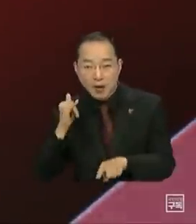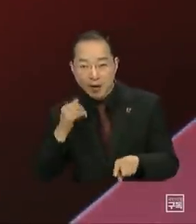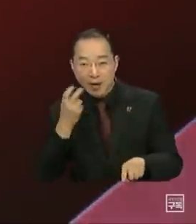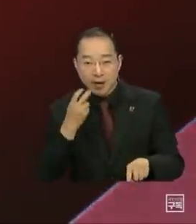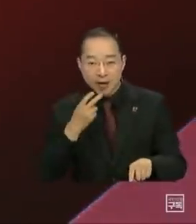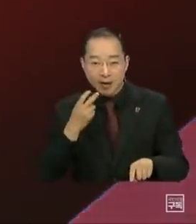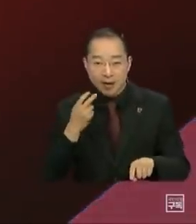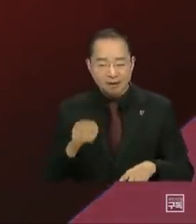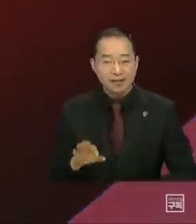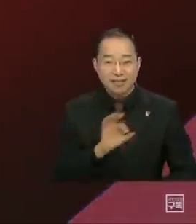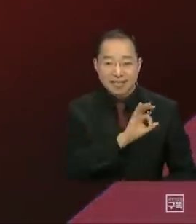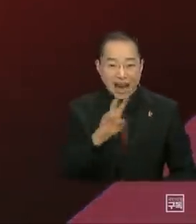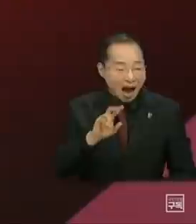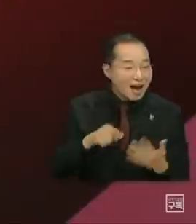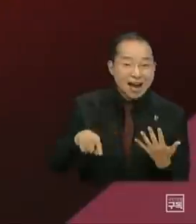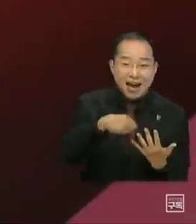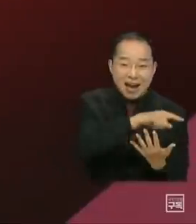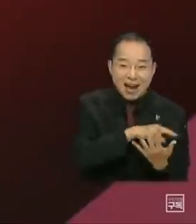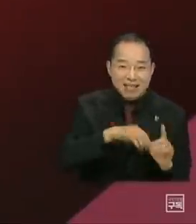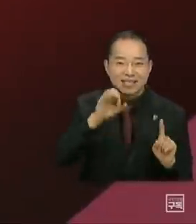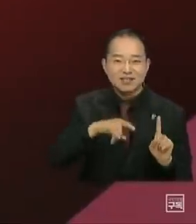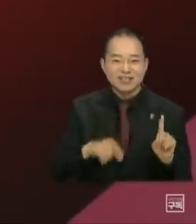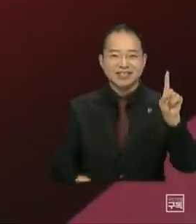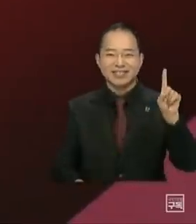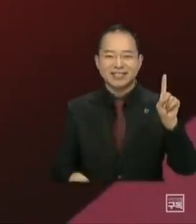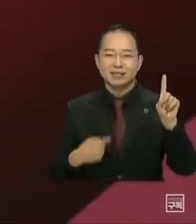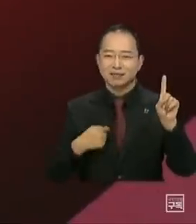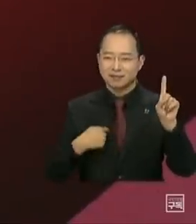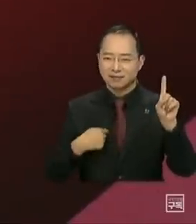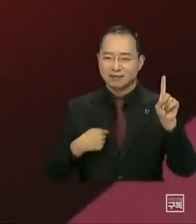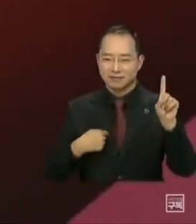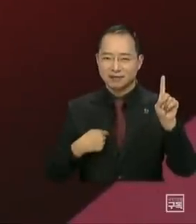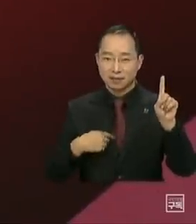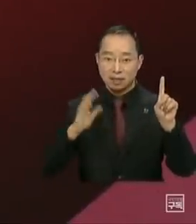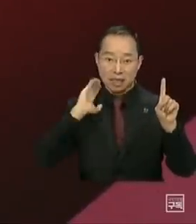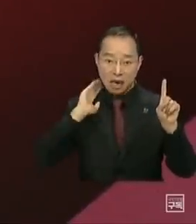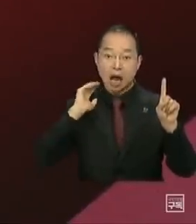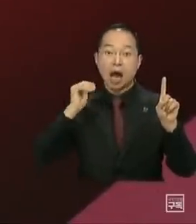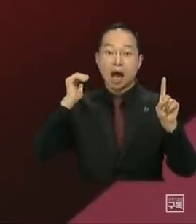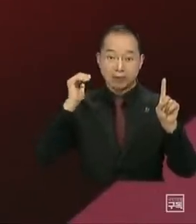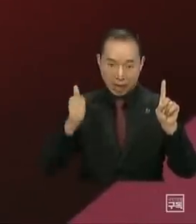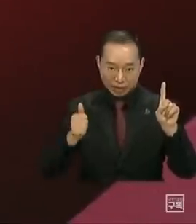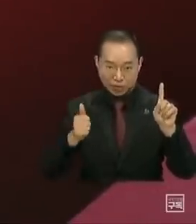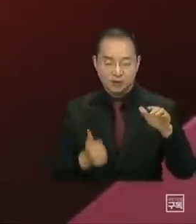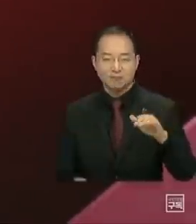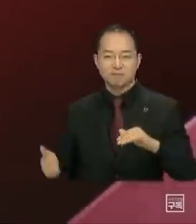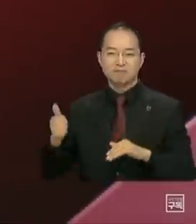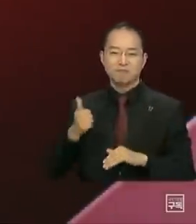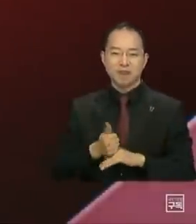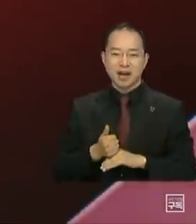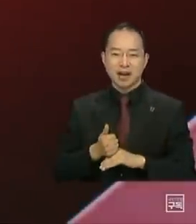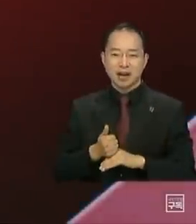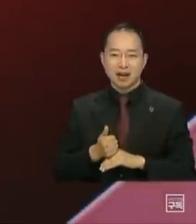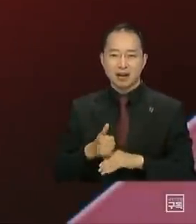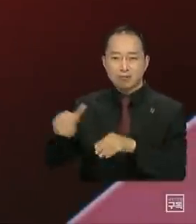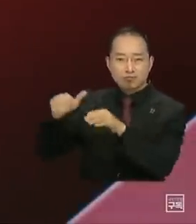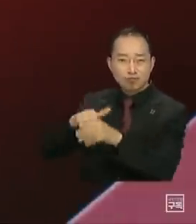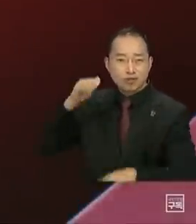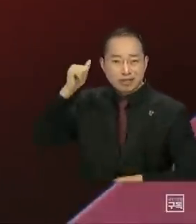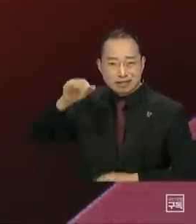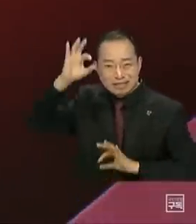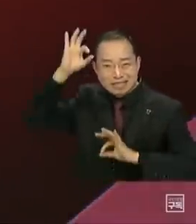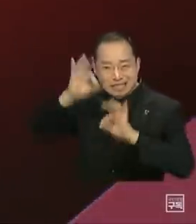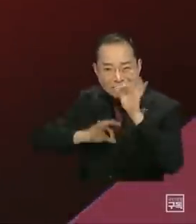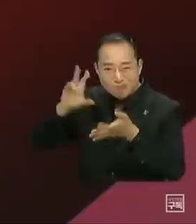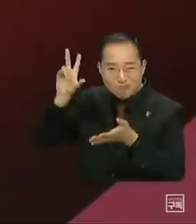야권 지지율이 이제 1위로 올라섰습니다. 제가 대통령이 되어서 문재인 정권의 실정을